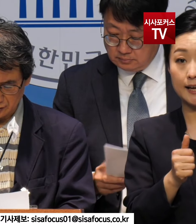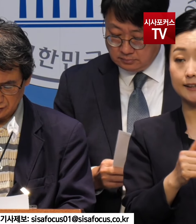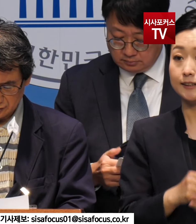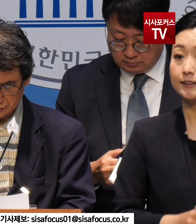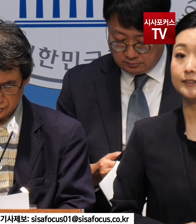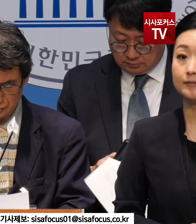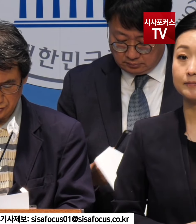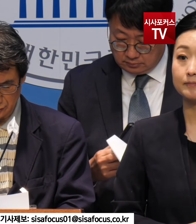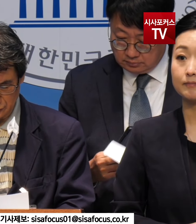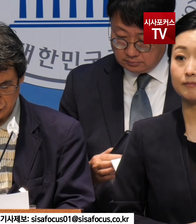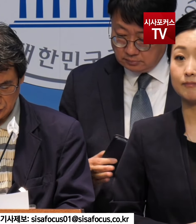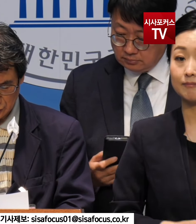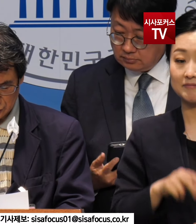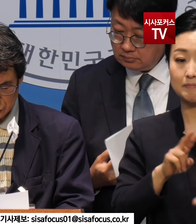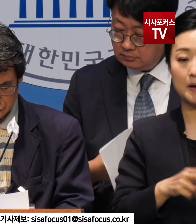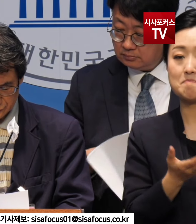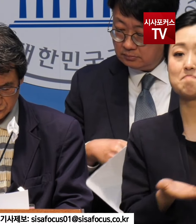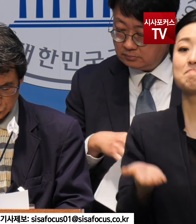오히려 성진,